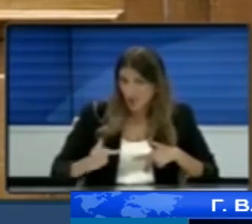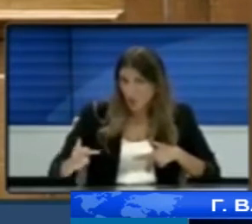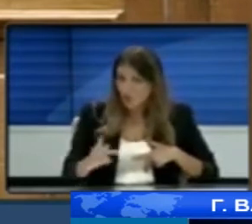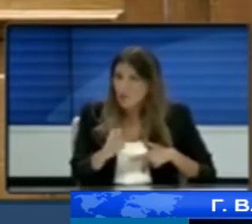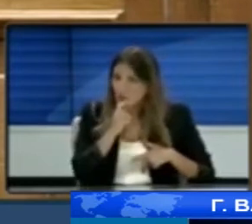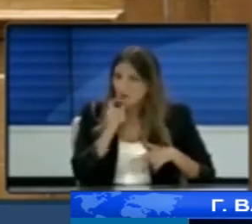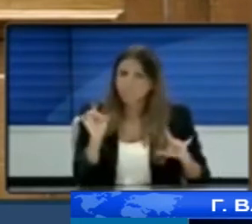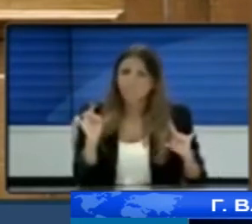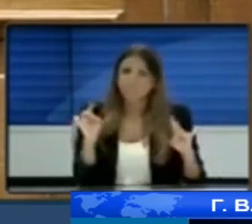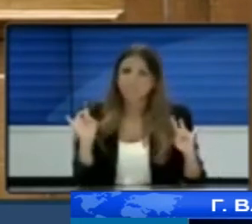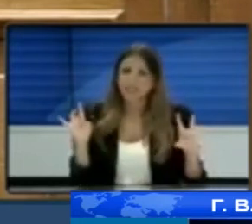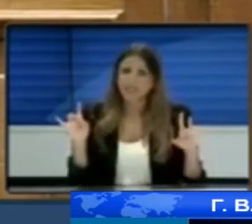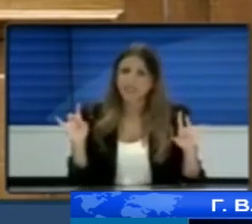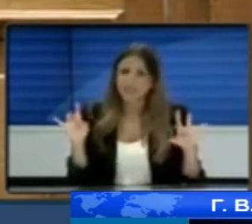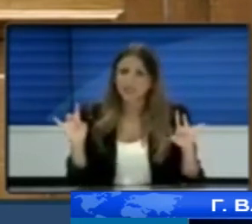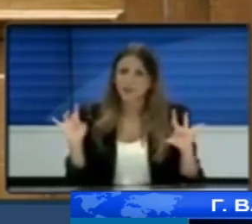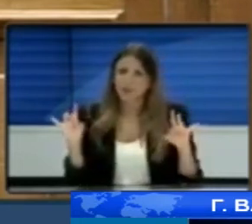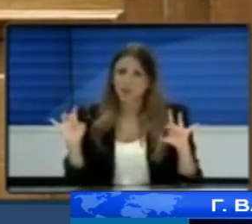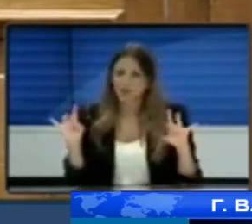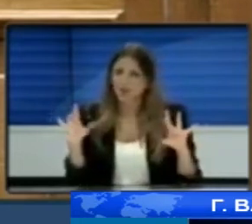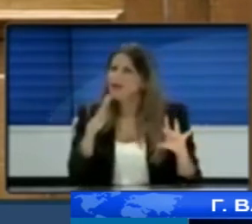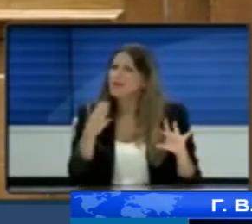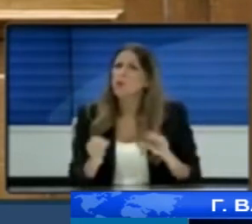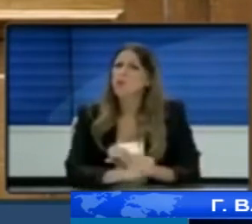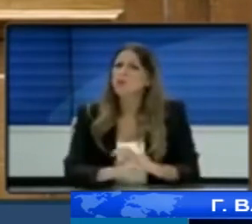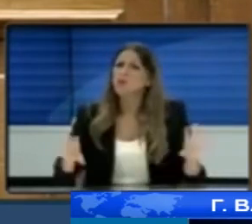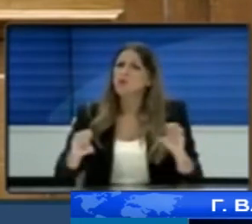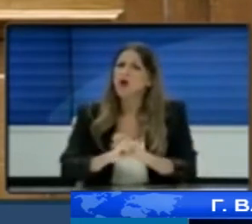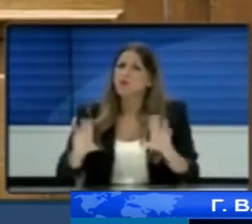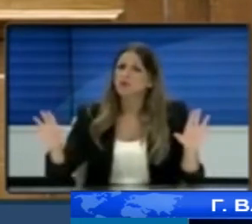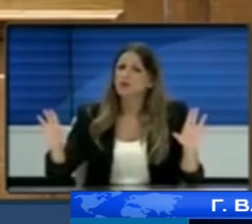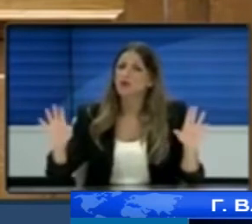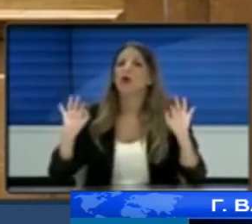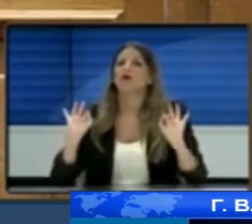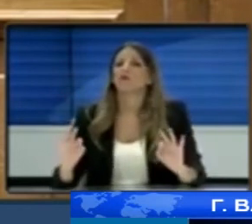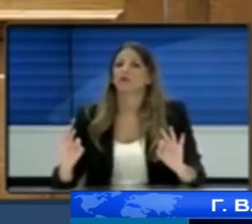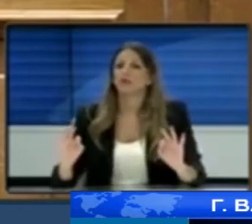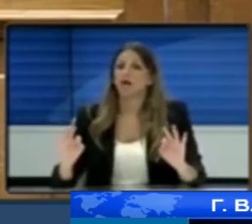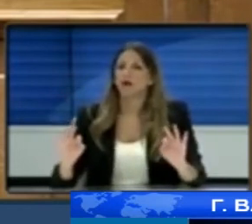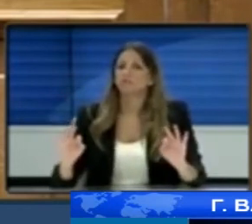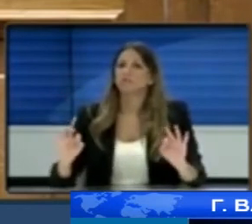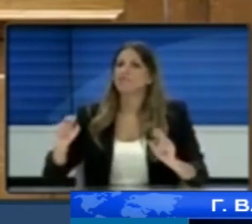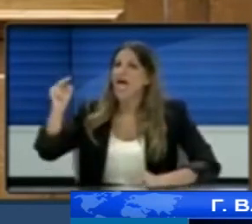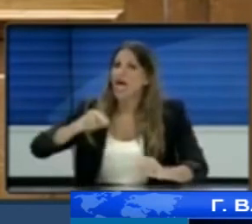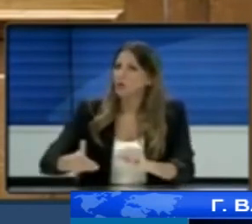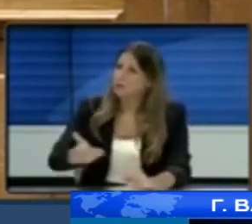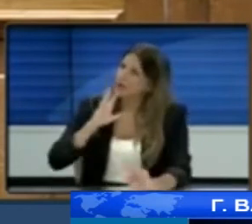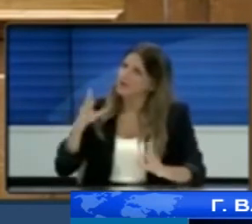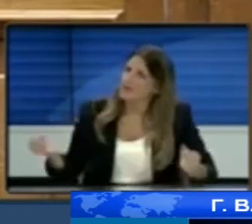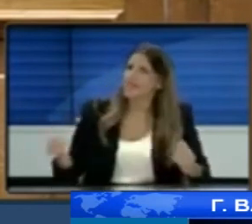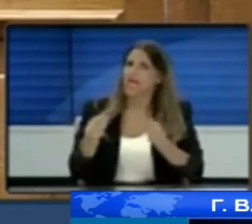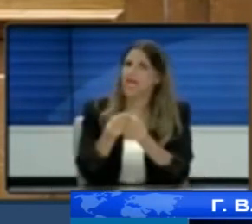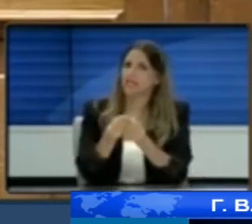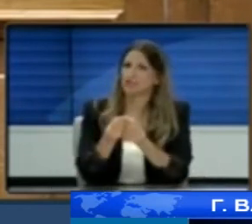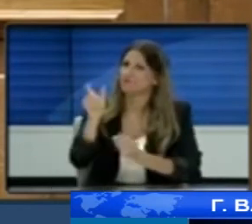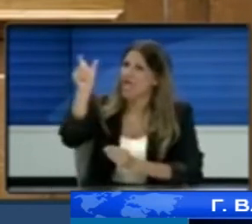έτσι. Αλλά έχει μεγάλη σημασία επικοινωνιακά ότι το κάνετε πάρα πολύ καλά. Λίγο υποτονικός ήσασταν σήμερα, γι' αυτό κύριε Πρόεδρε